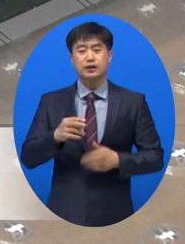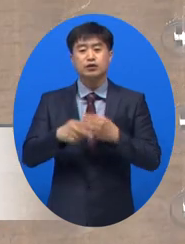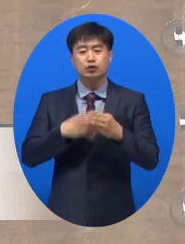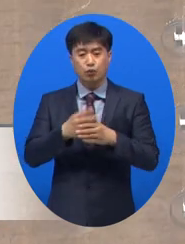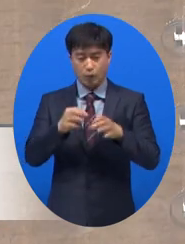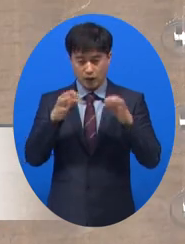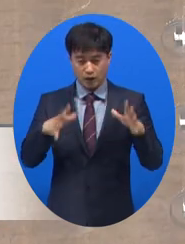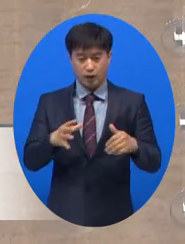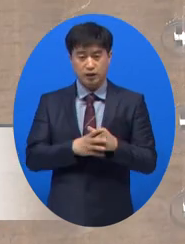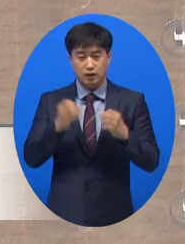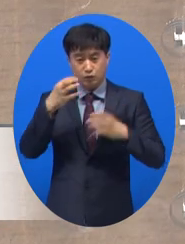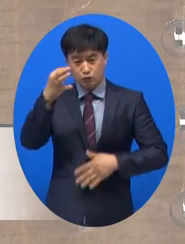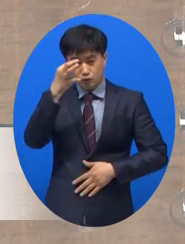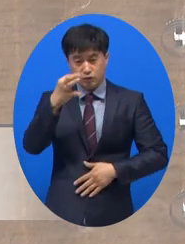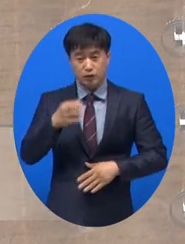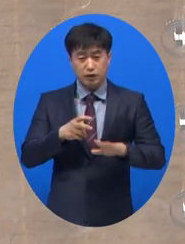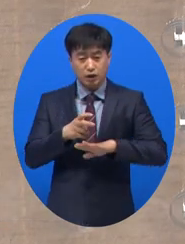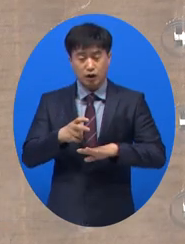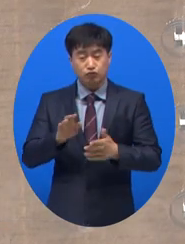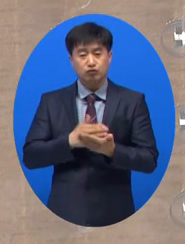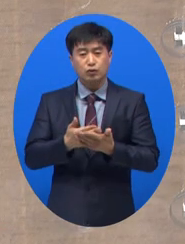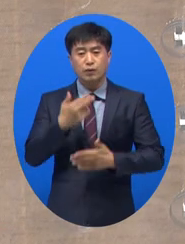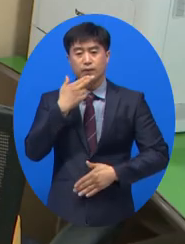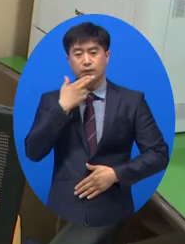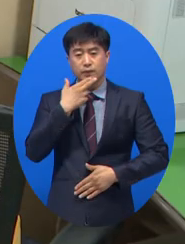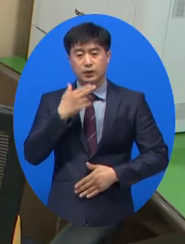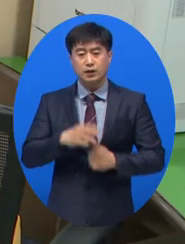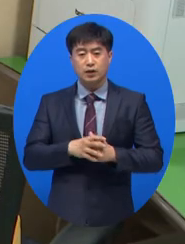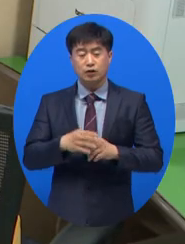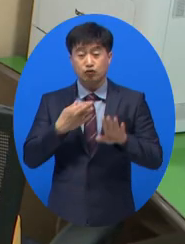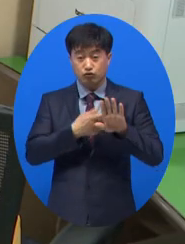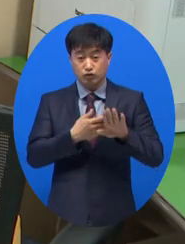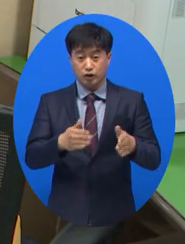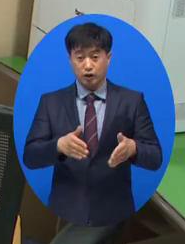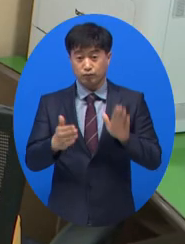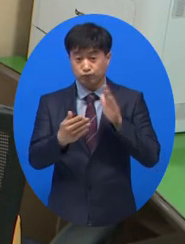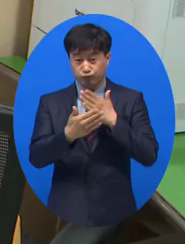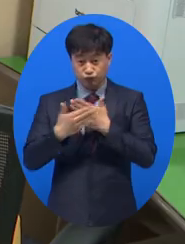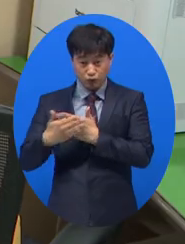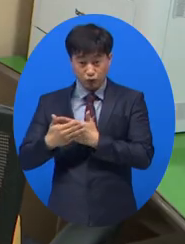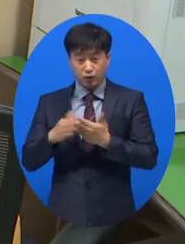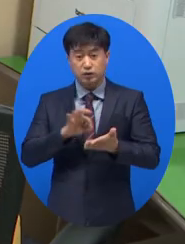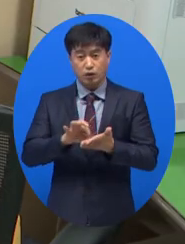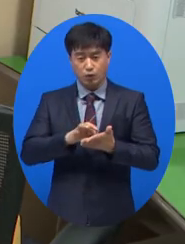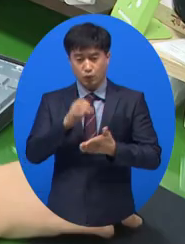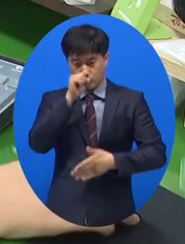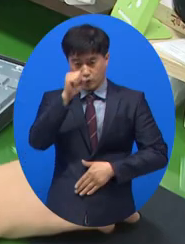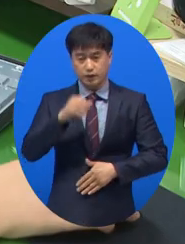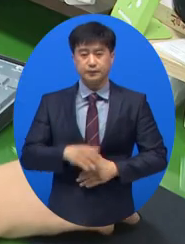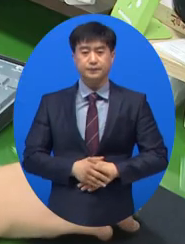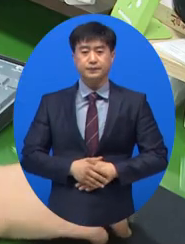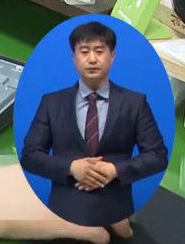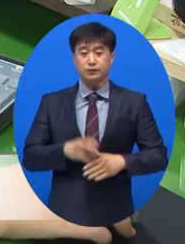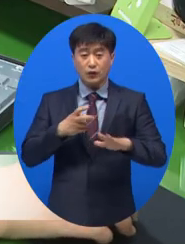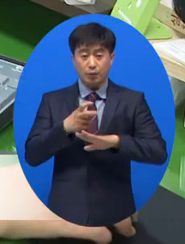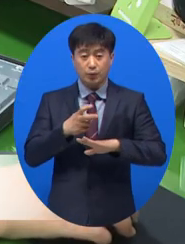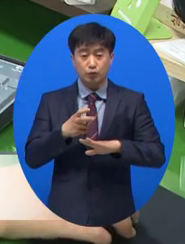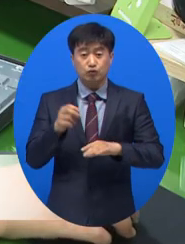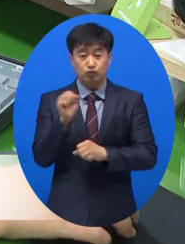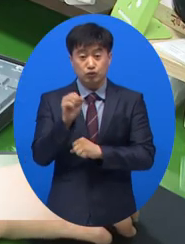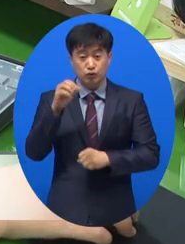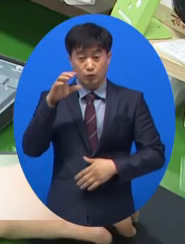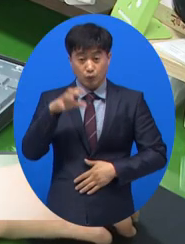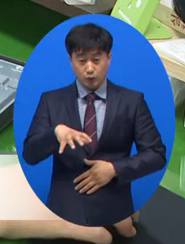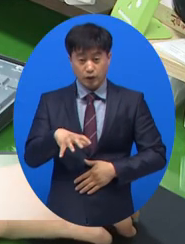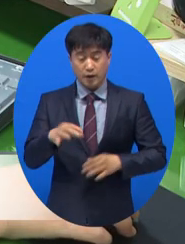겁니다 이 신기술은 사랑을 별도로 캐주얼 필요없이 유리창에 부착해 생할 수 있다는게 장점입니다 버스가 오는